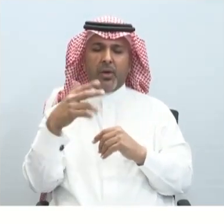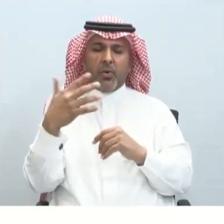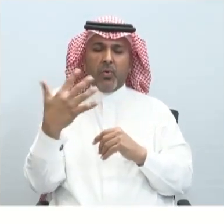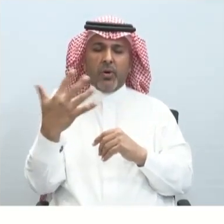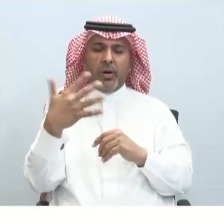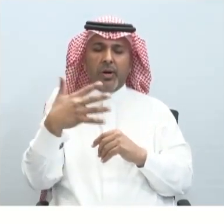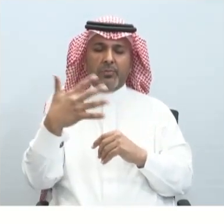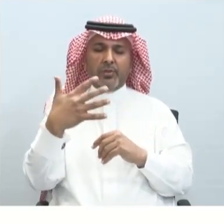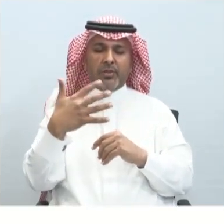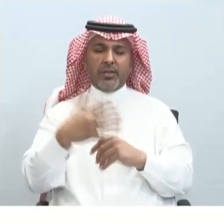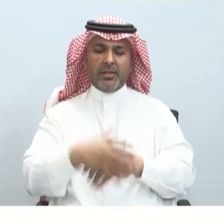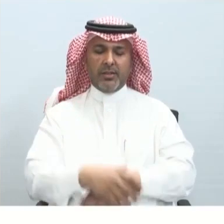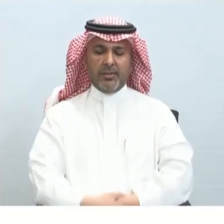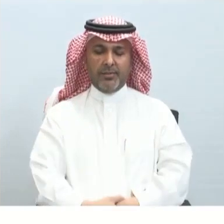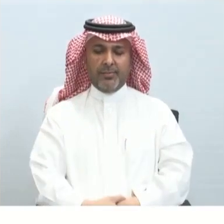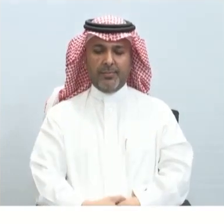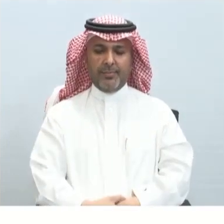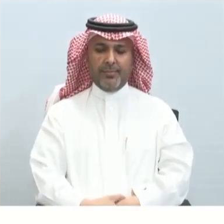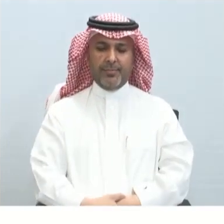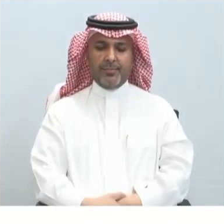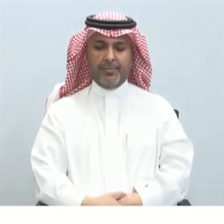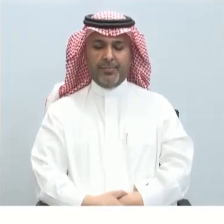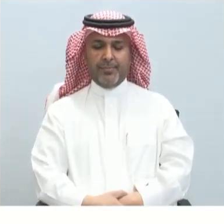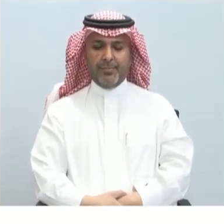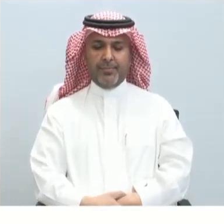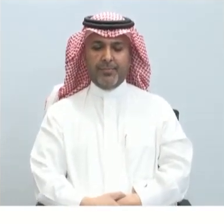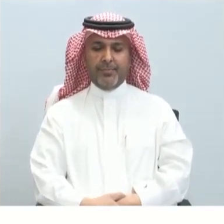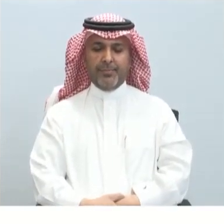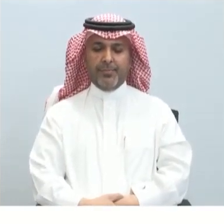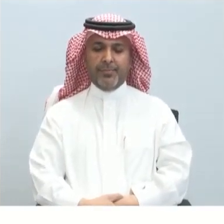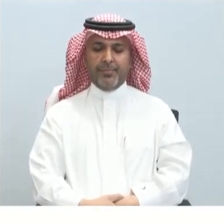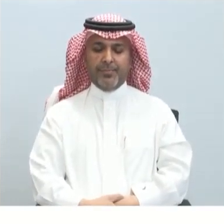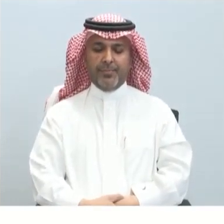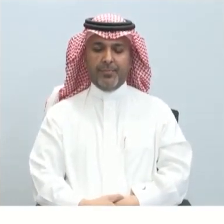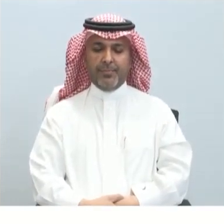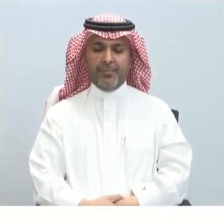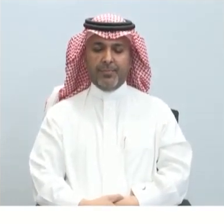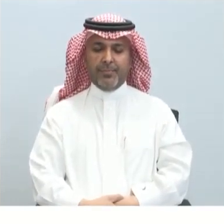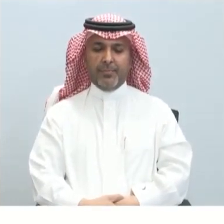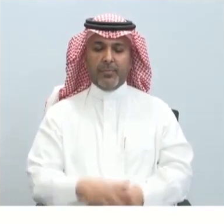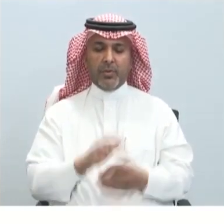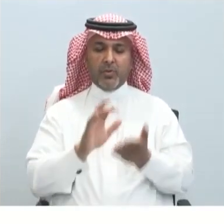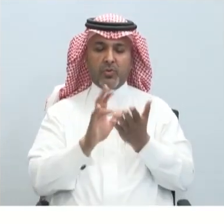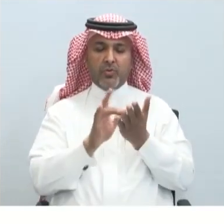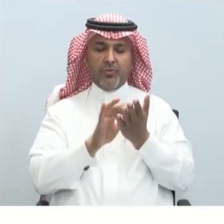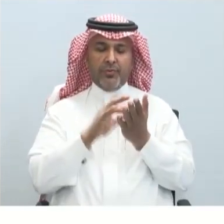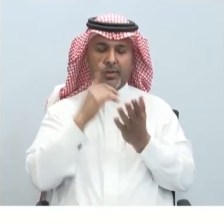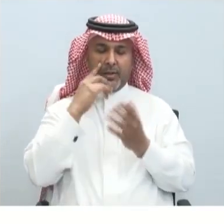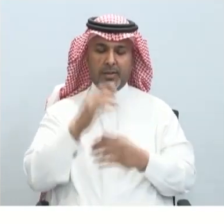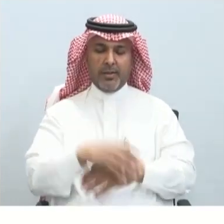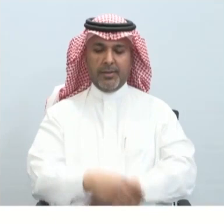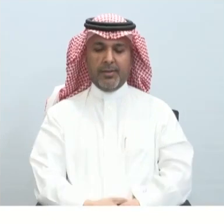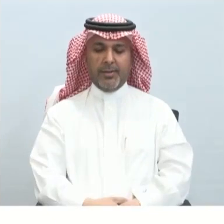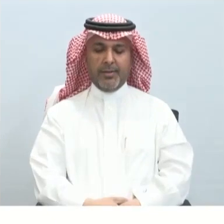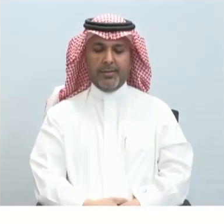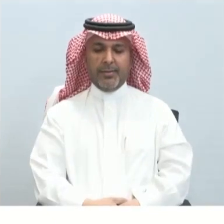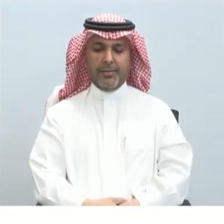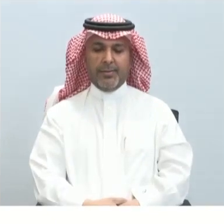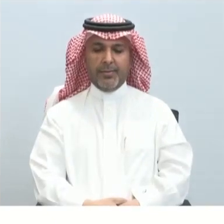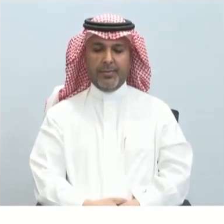ضرب 200 ضرب ساين 150 درجه 150 درجه